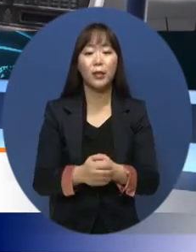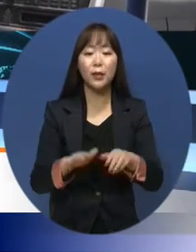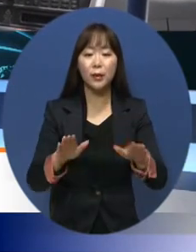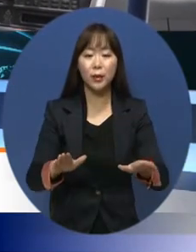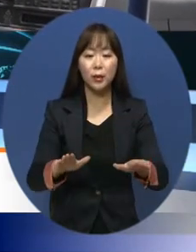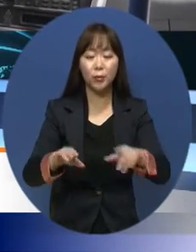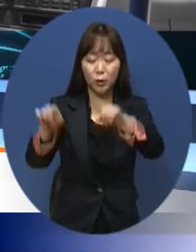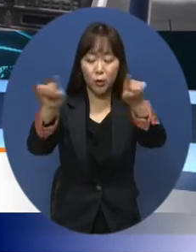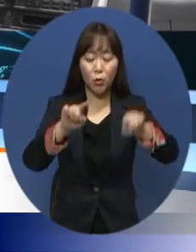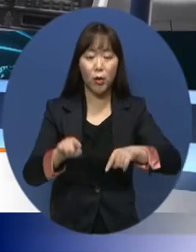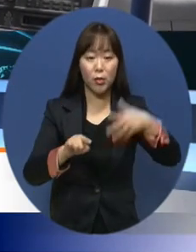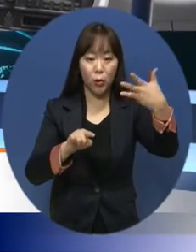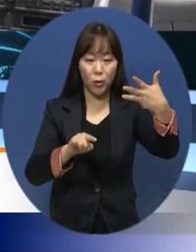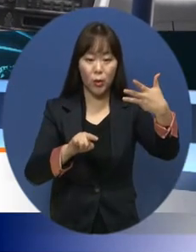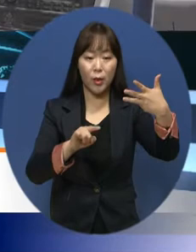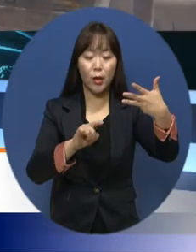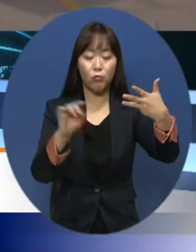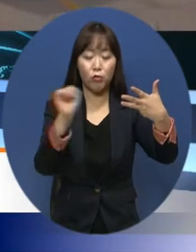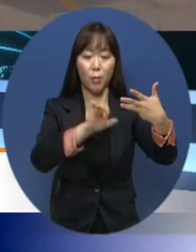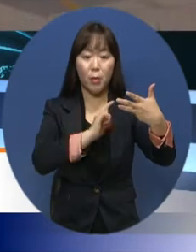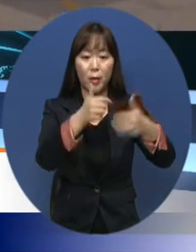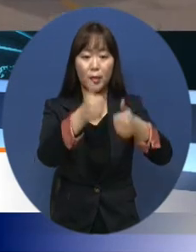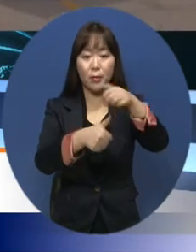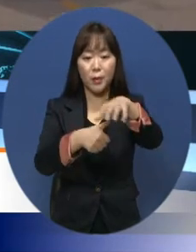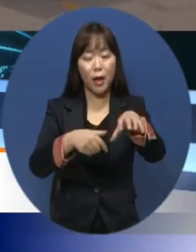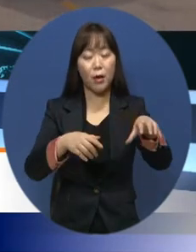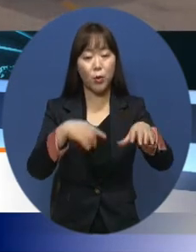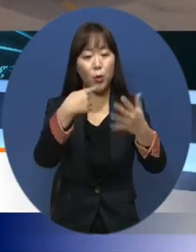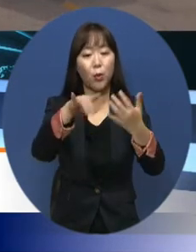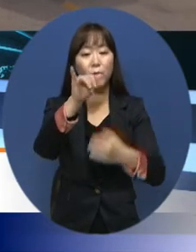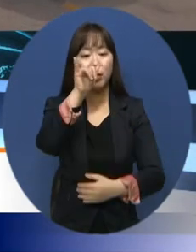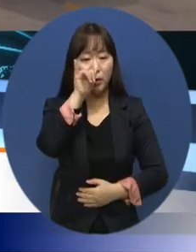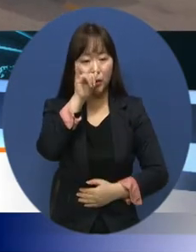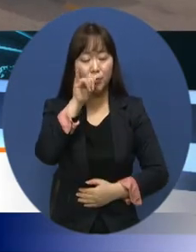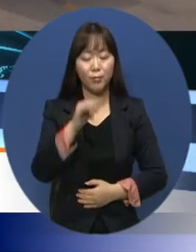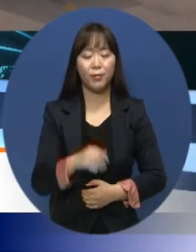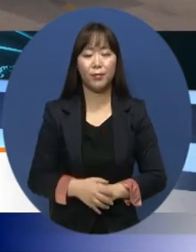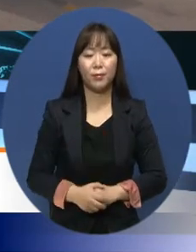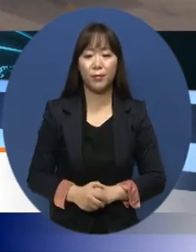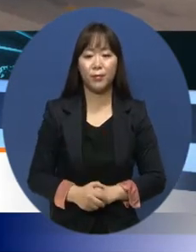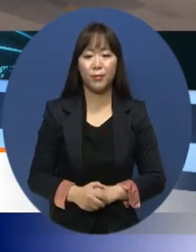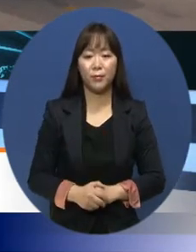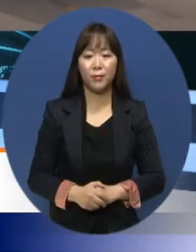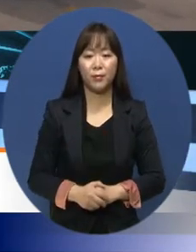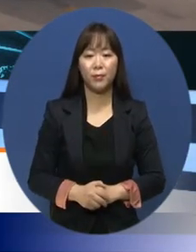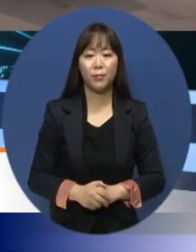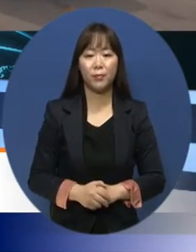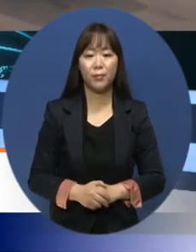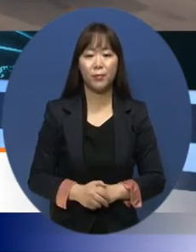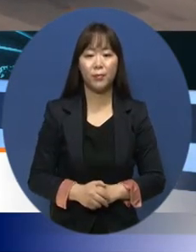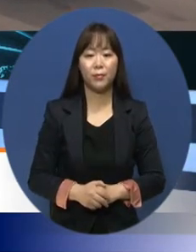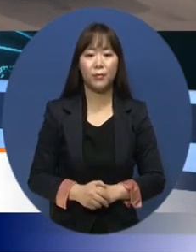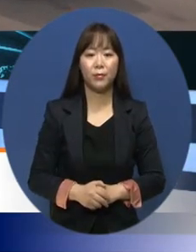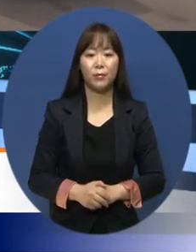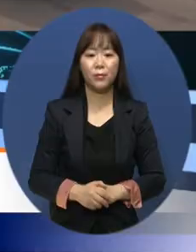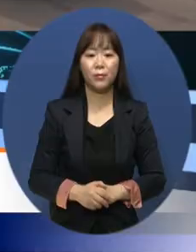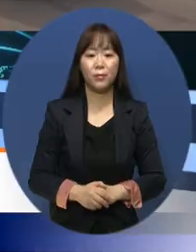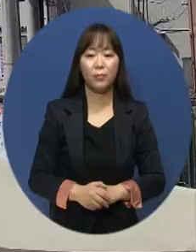현재 전국의 8개 면허시험장에서 교육이 운영되고 있는데요. 현장에 김윤아 기자가 다녀왔습니다.